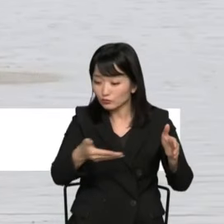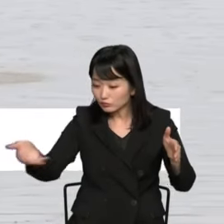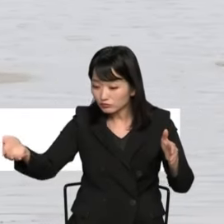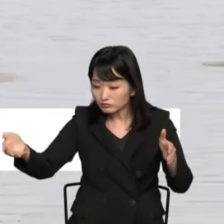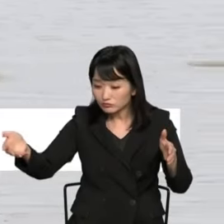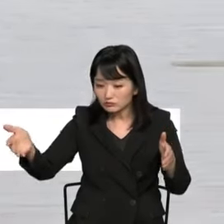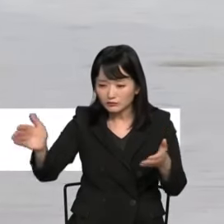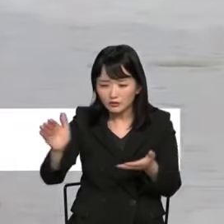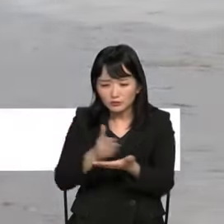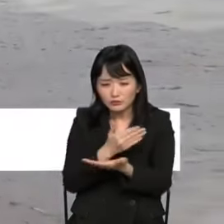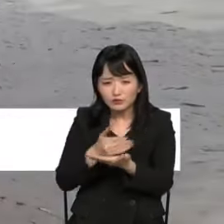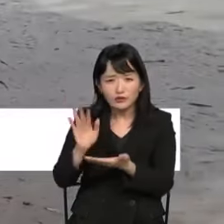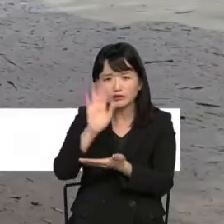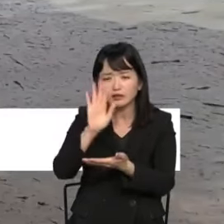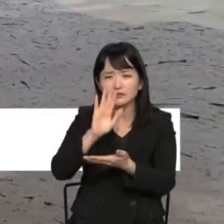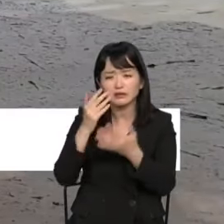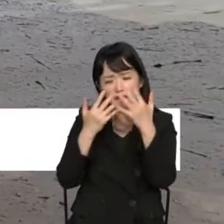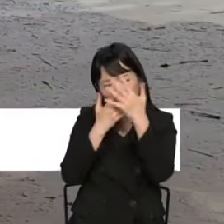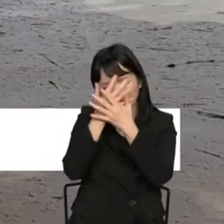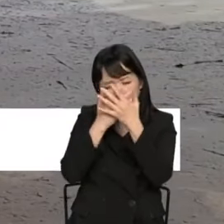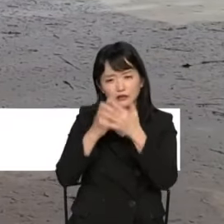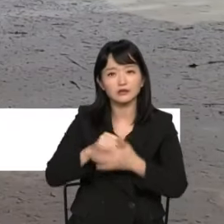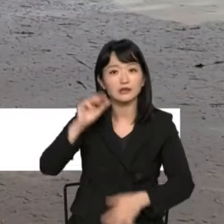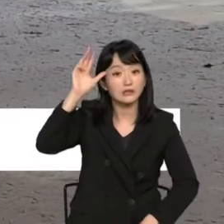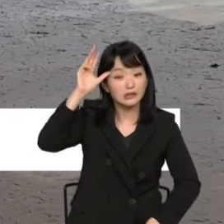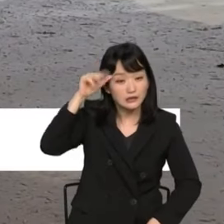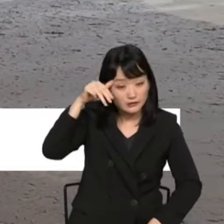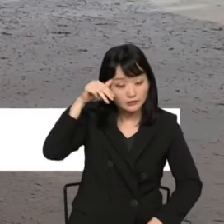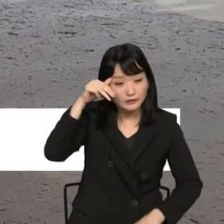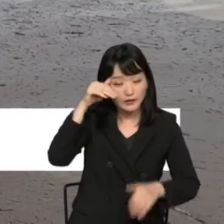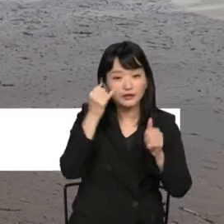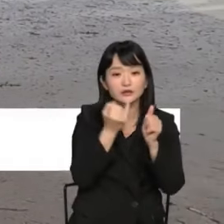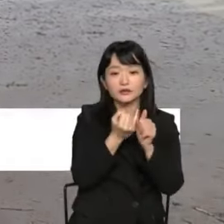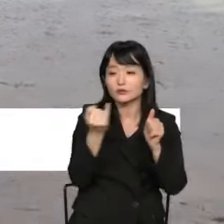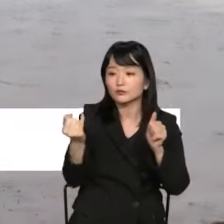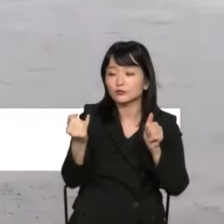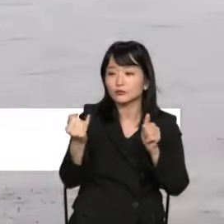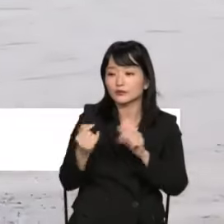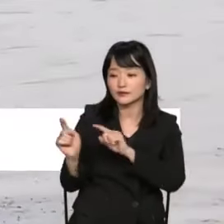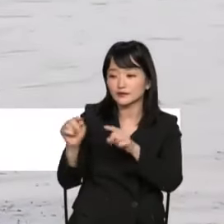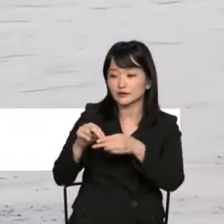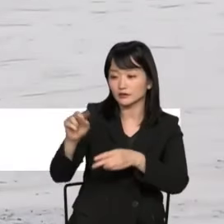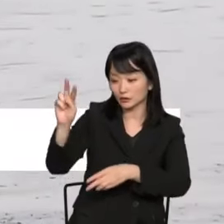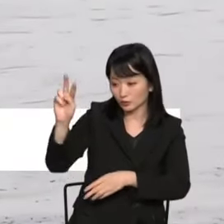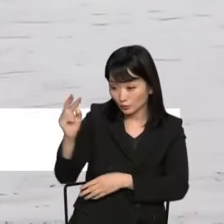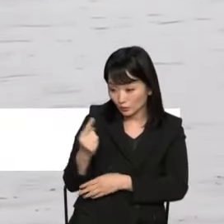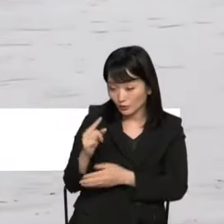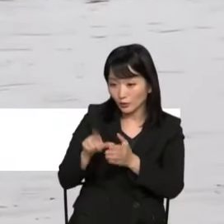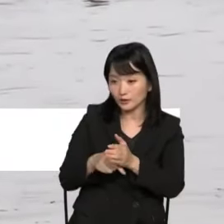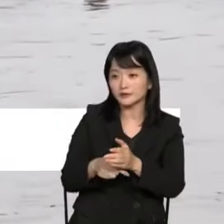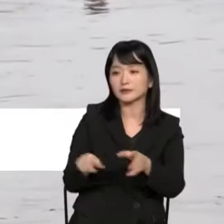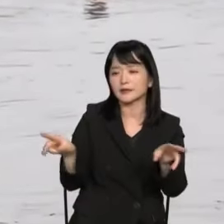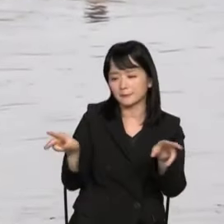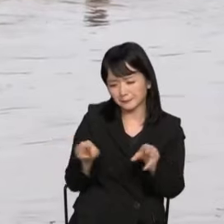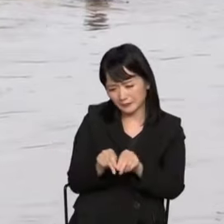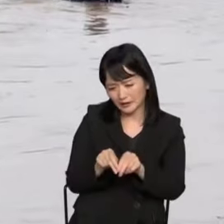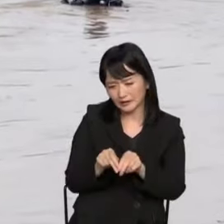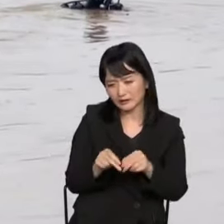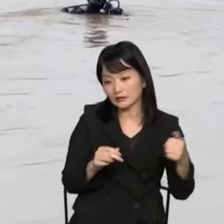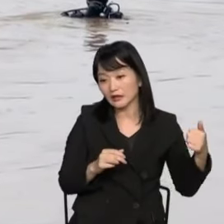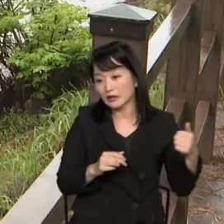될 정도였습니다 치매를 앓는 부인이 자활센터에서 돌아올 때 맞춰 마중을 갔다 변을 당해 안타까움이